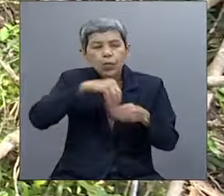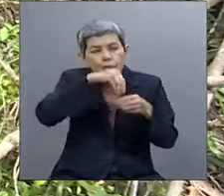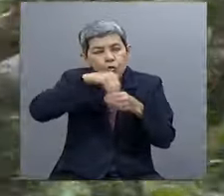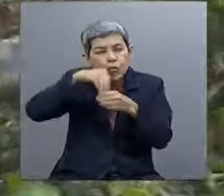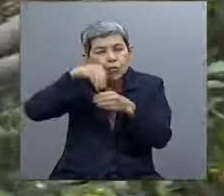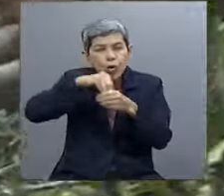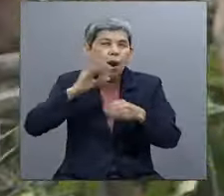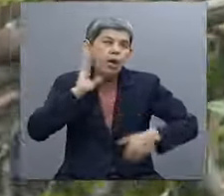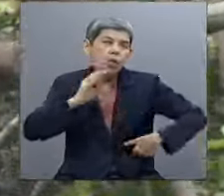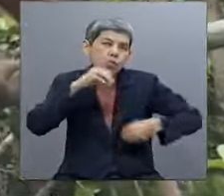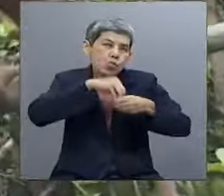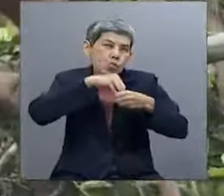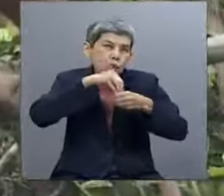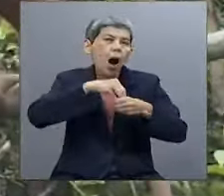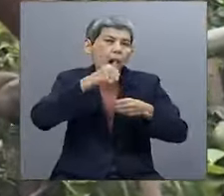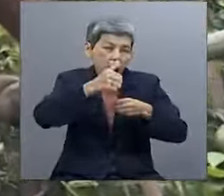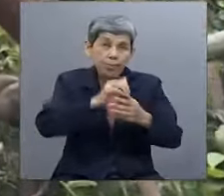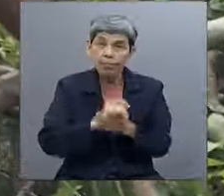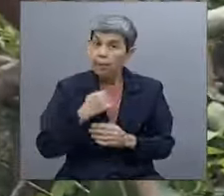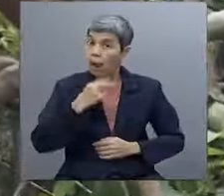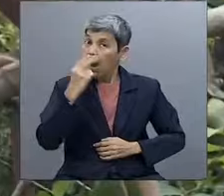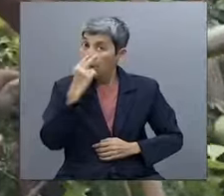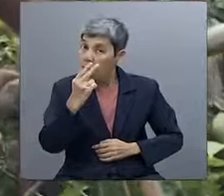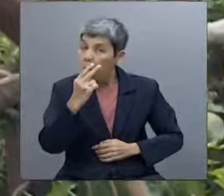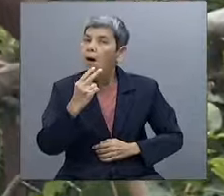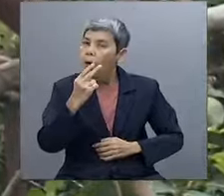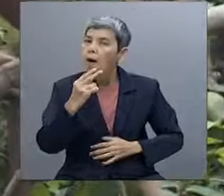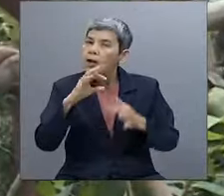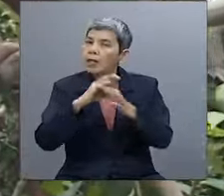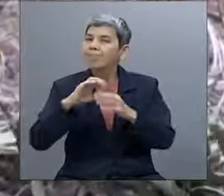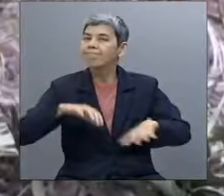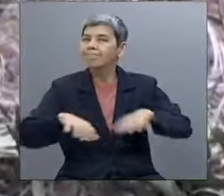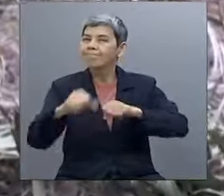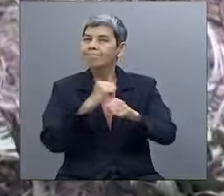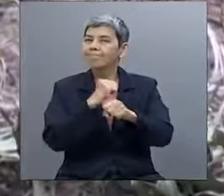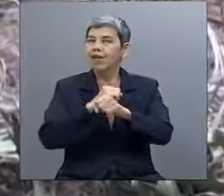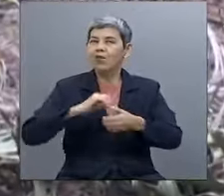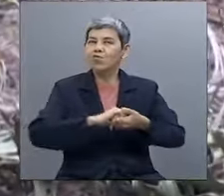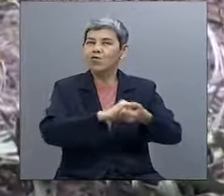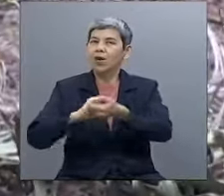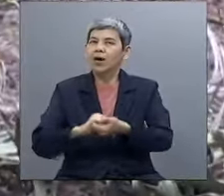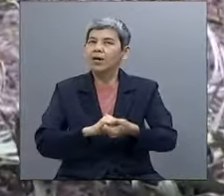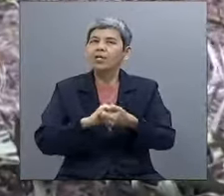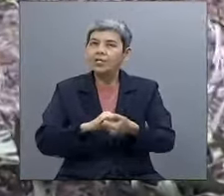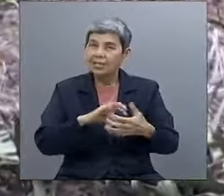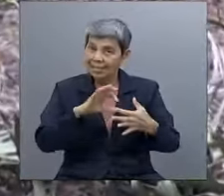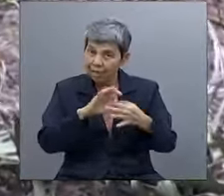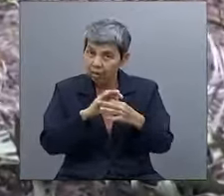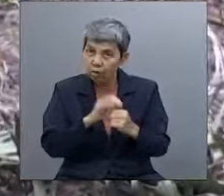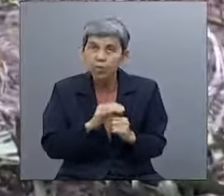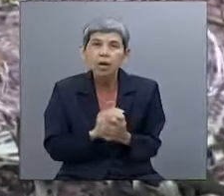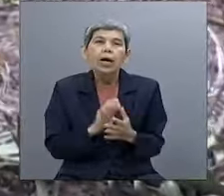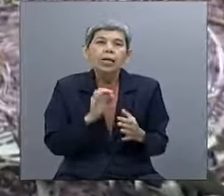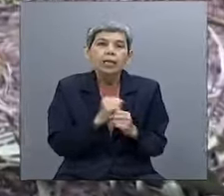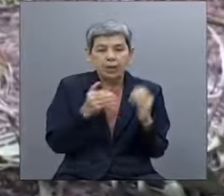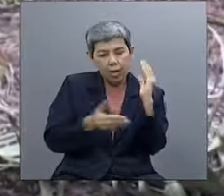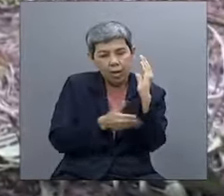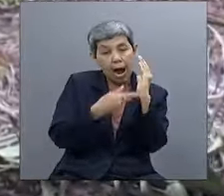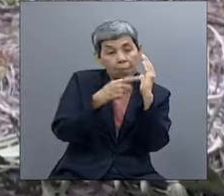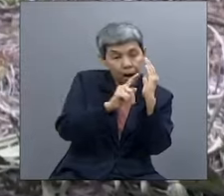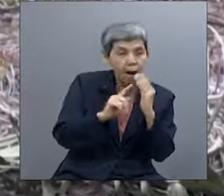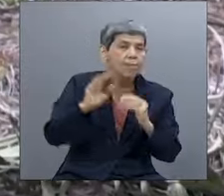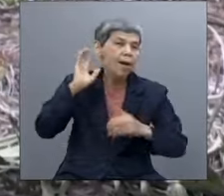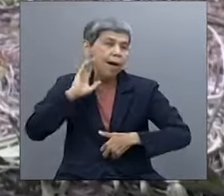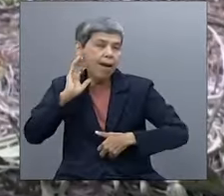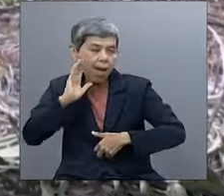อุรังอุตังจุดนี้ถูกมองว่าเป็นความสำเร็จหนึ่งของการอยู่ร่วมกันระหว่างอุรังอุตังกับการทำปาล์มน้ำมันแบบ